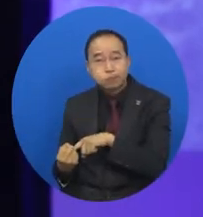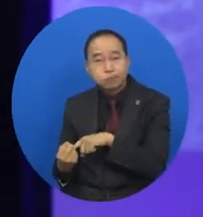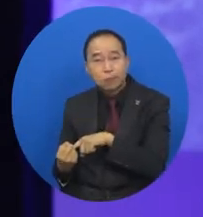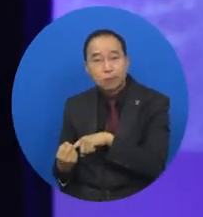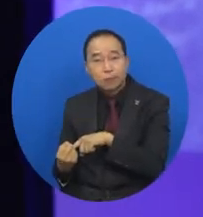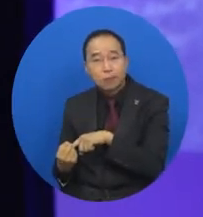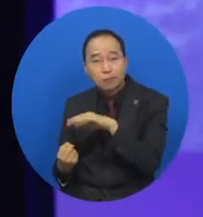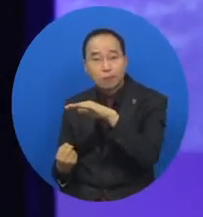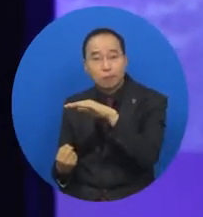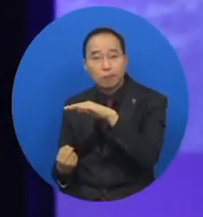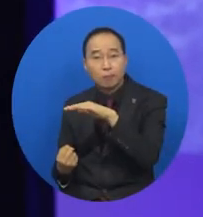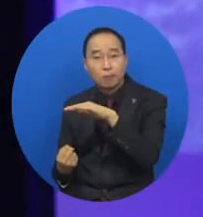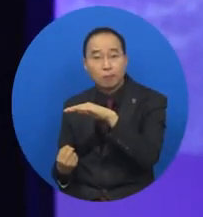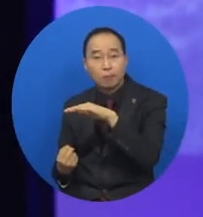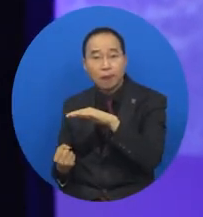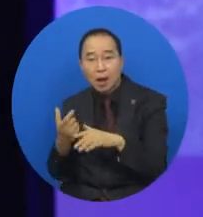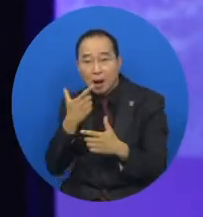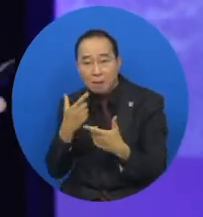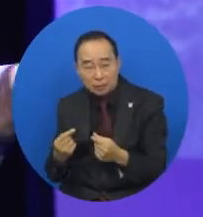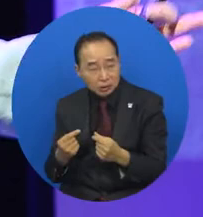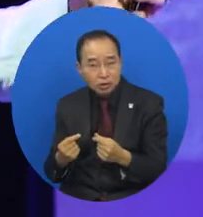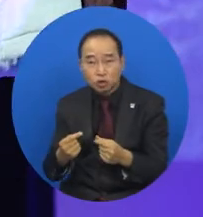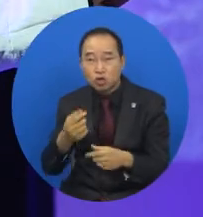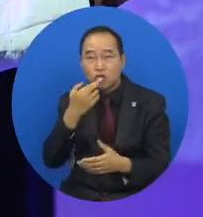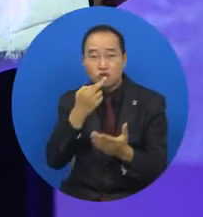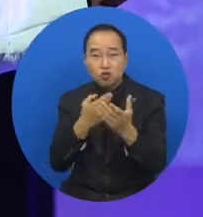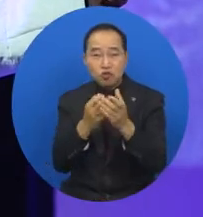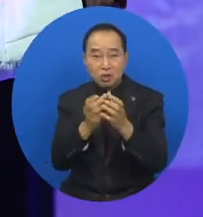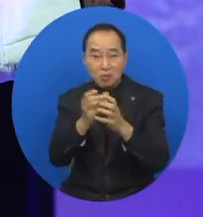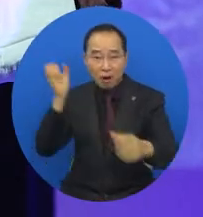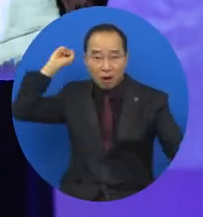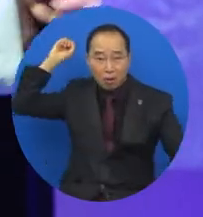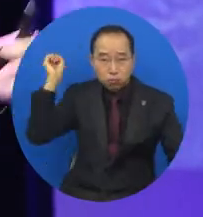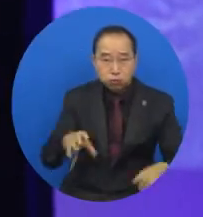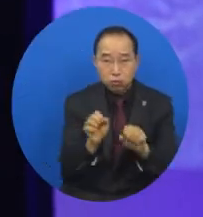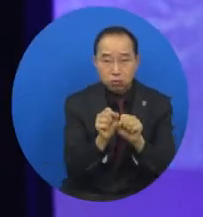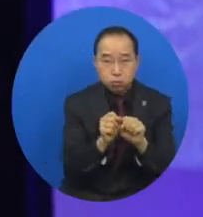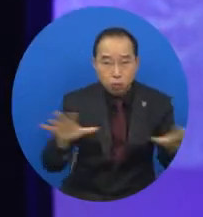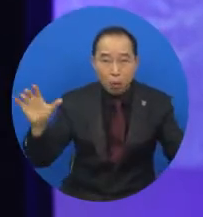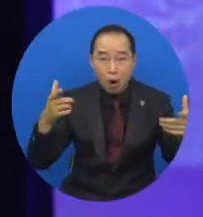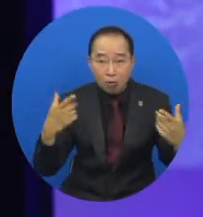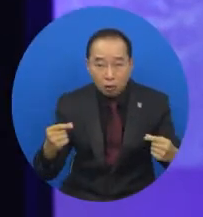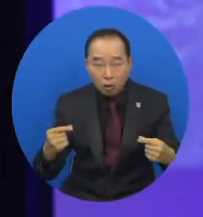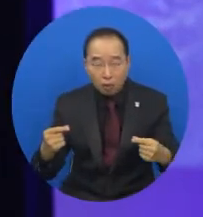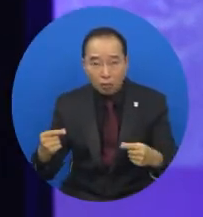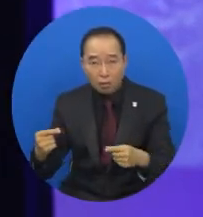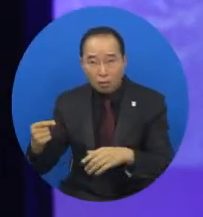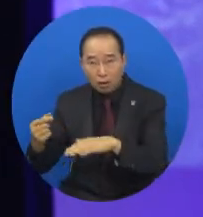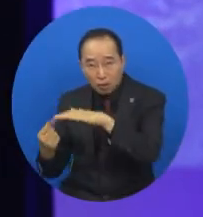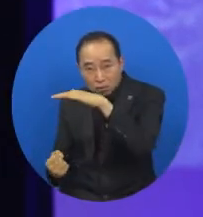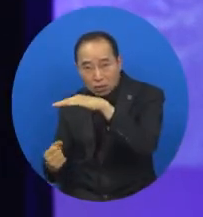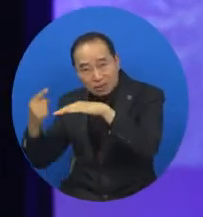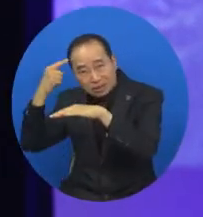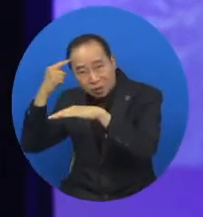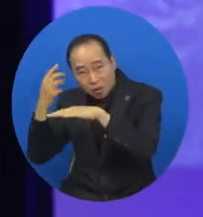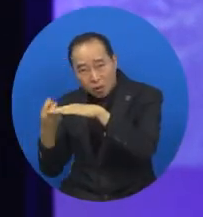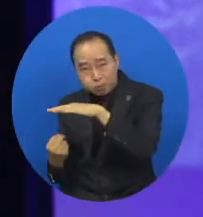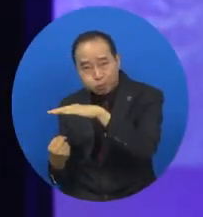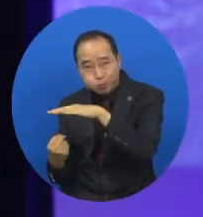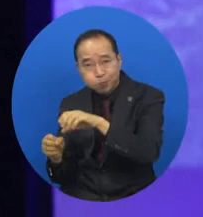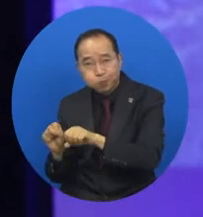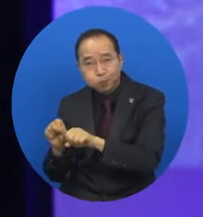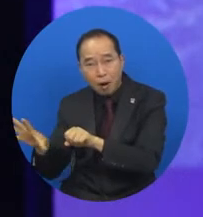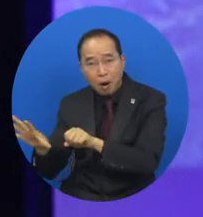그대로 유리컵을 팍 던지면 파편적으로 탁 날아오는 것처럼 이 파편들이 온몸에 박혀 있었던 거예요.